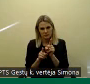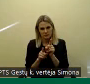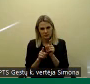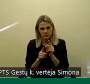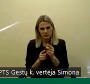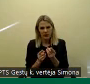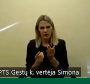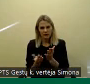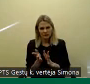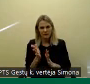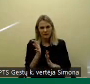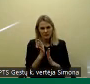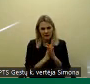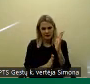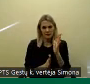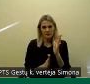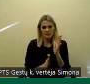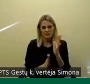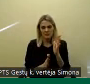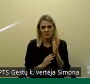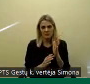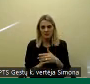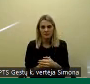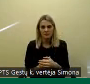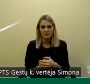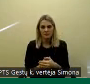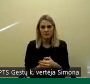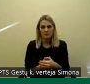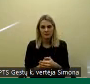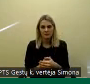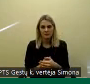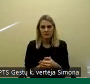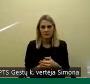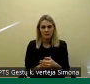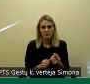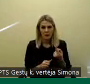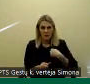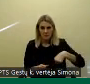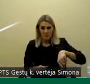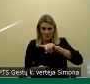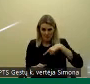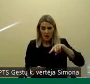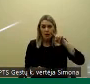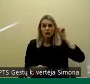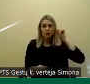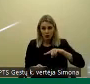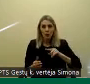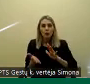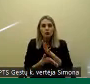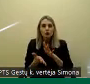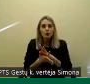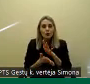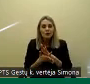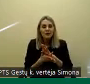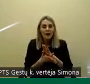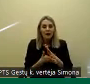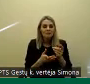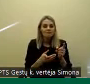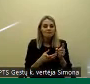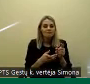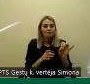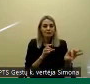labai geras pavyzdys. Mes, na, tikrai visi žinom, kaip rušiuoti šiukšles, pakankamai ir